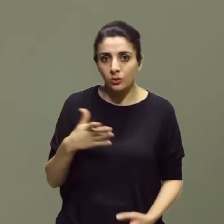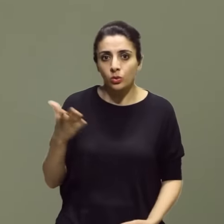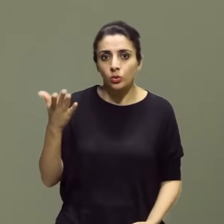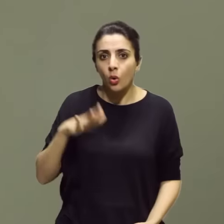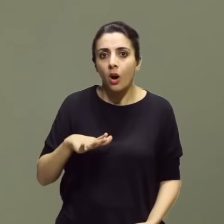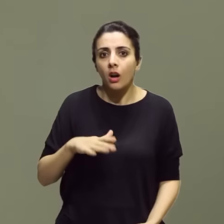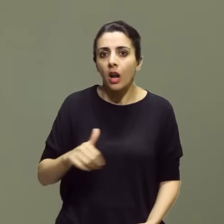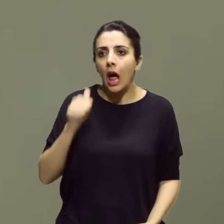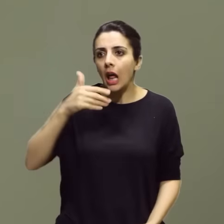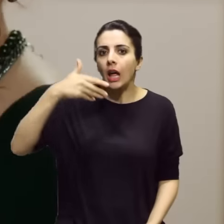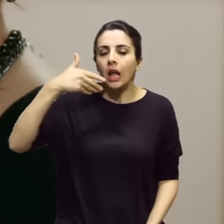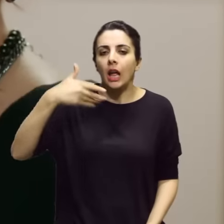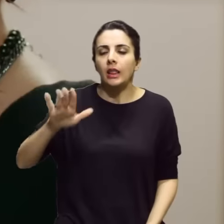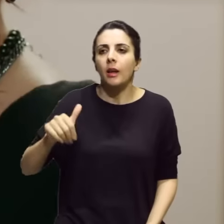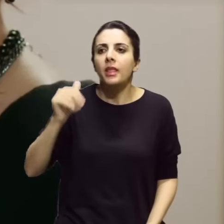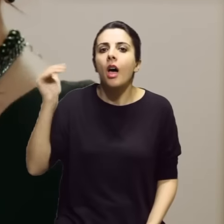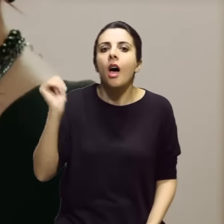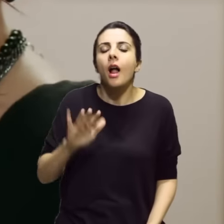Sonra da dönmemek üzere gitti.